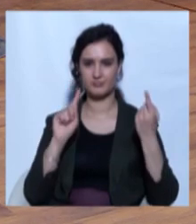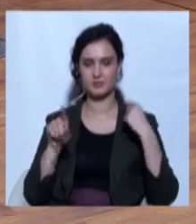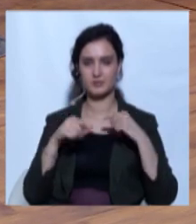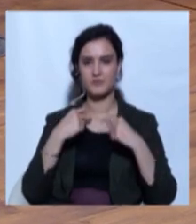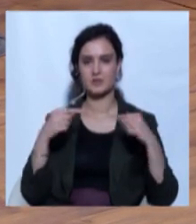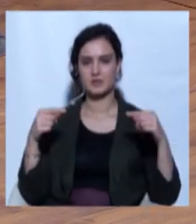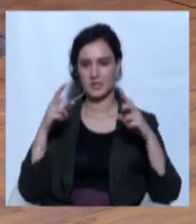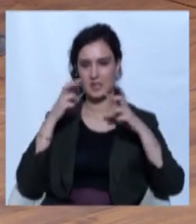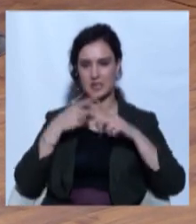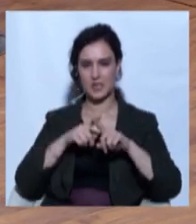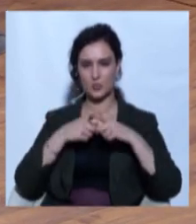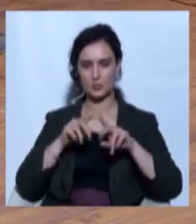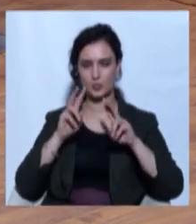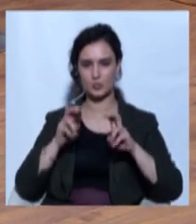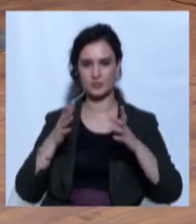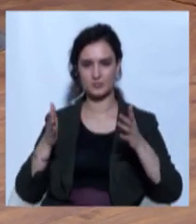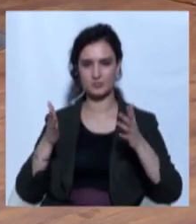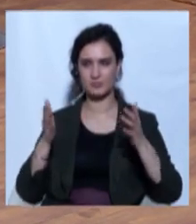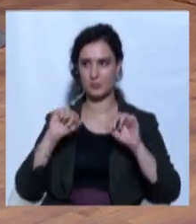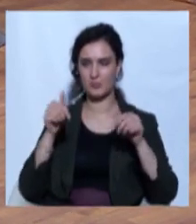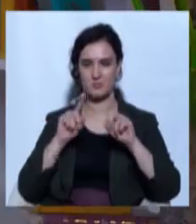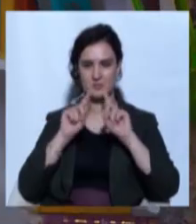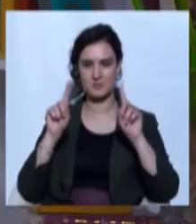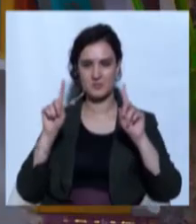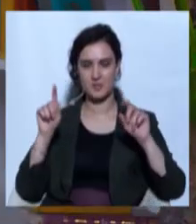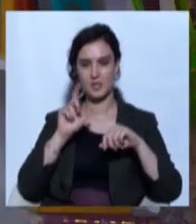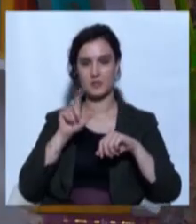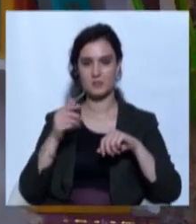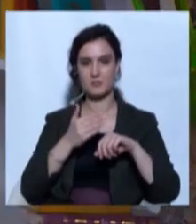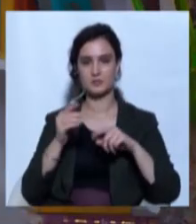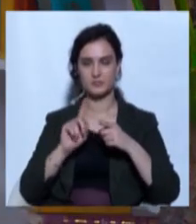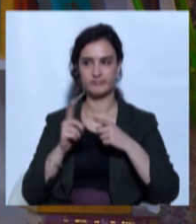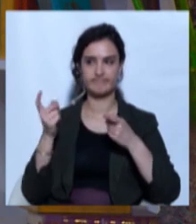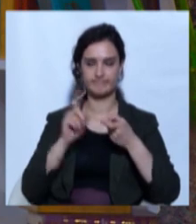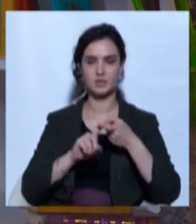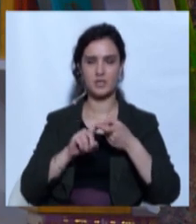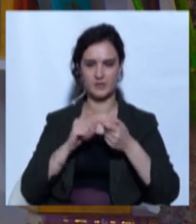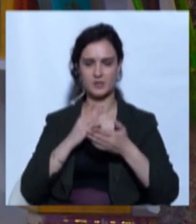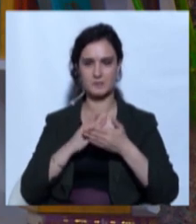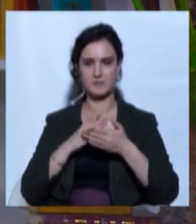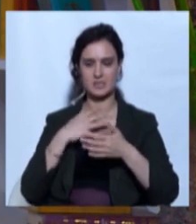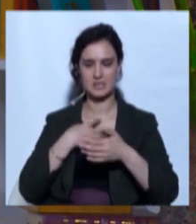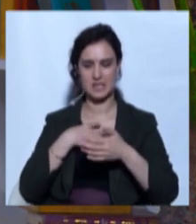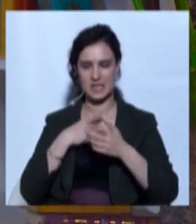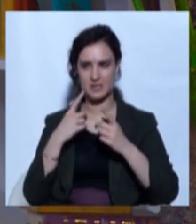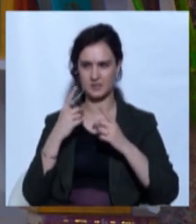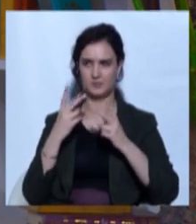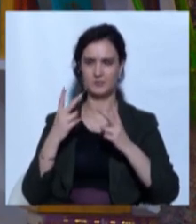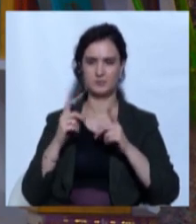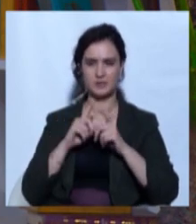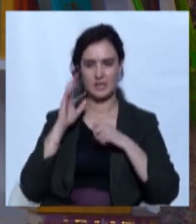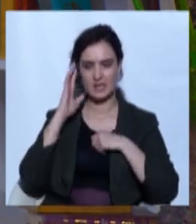სხვადასხვა არქიტექტურული უსახური ფორმების ადამიანზე ახდენს გავლენას, სტრესს იწვევს,